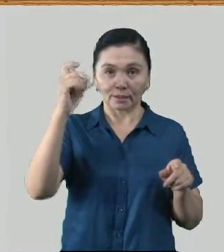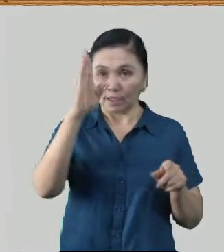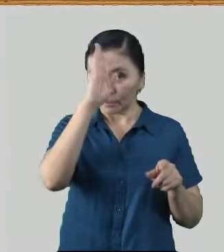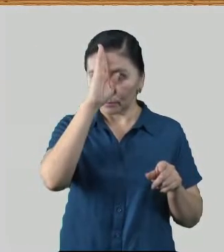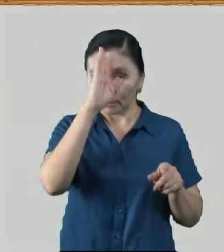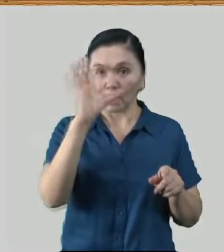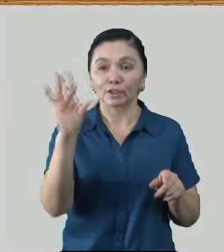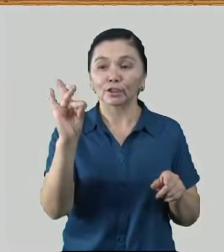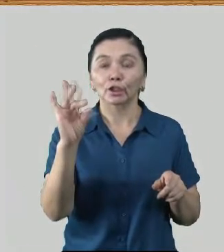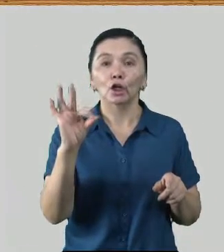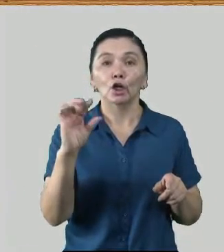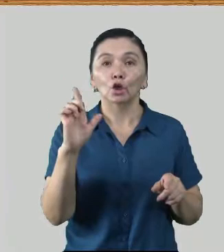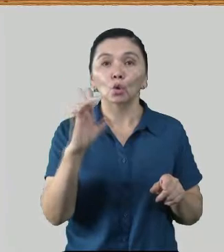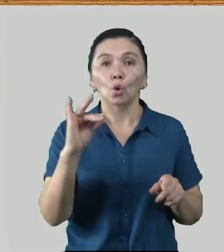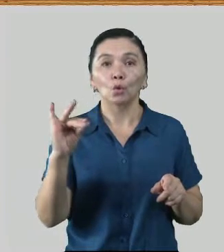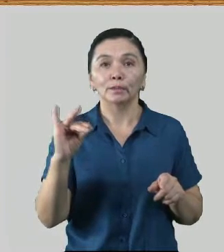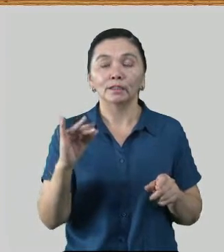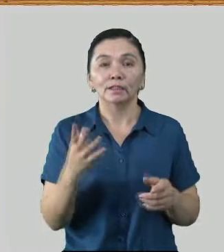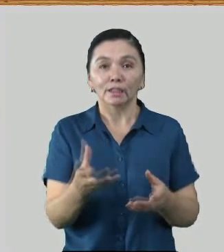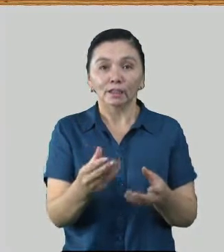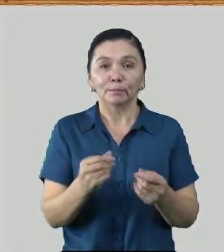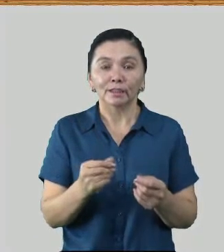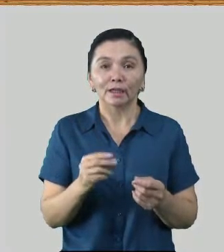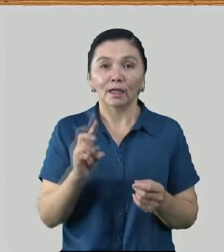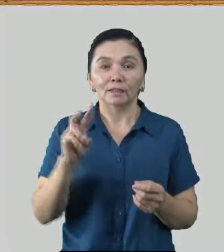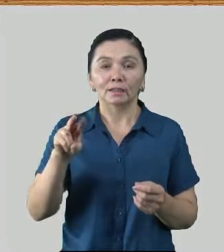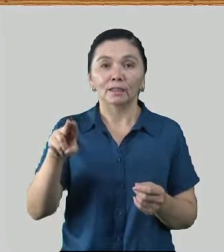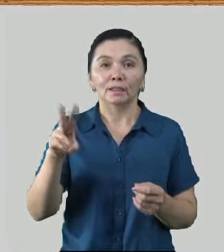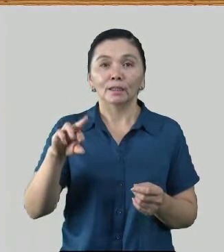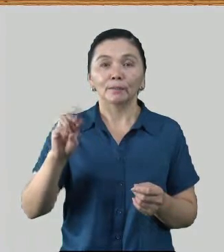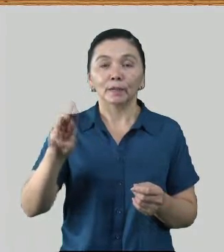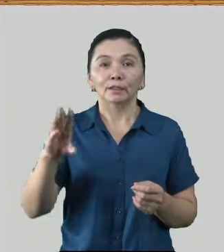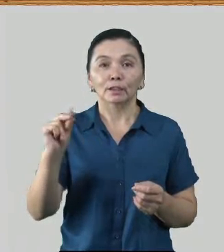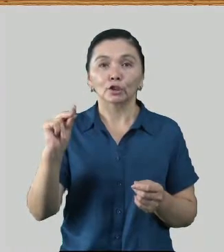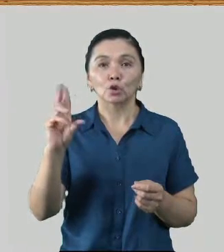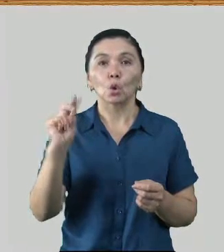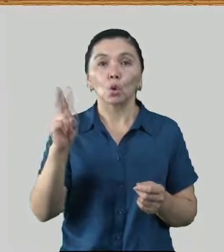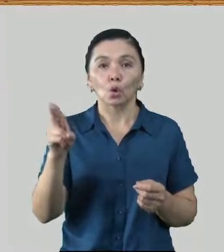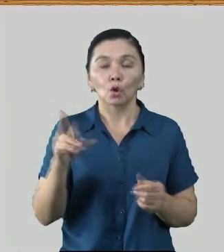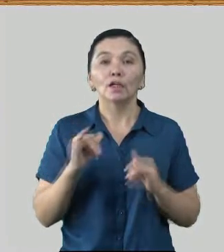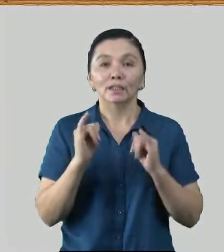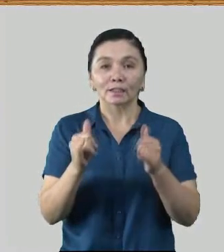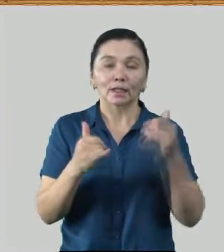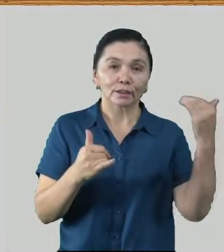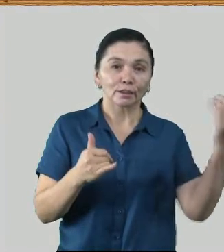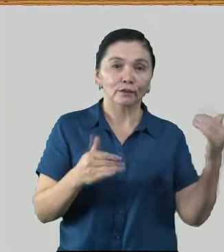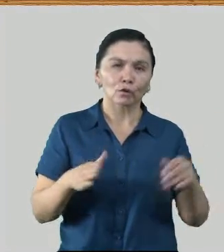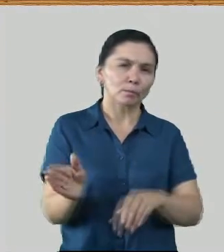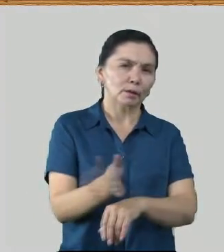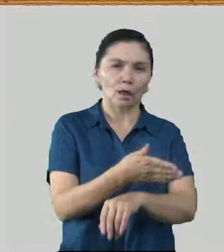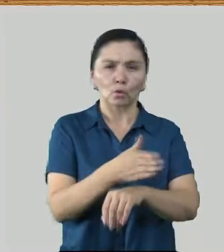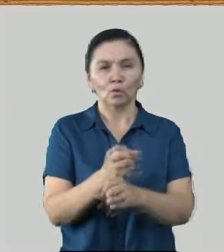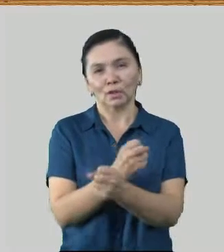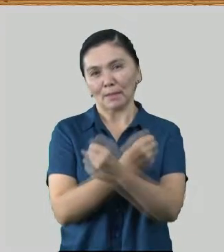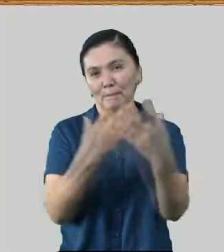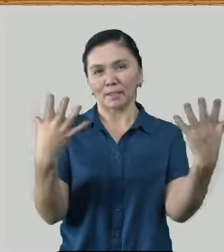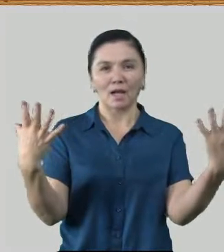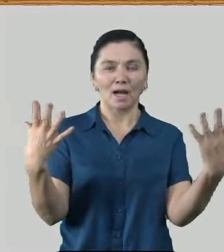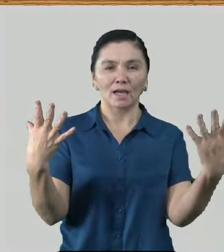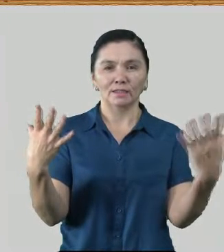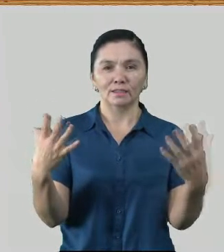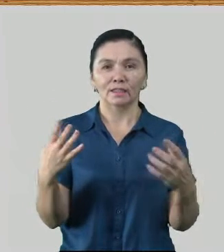Робин и приятель Пятачок. Для него прогулка, праздник